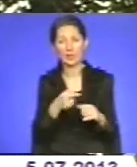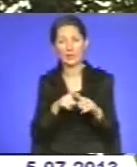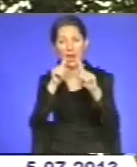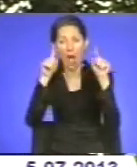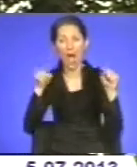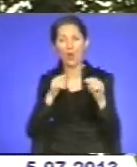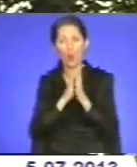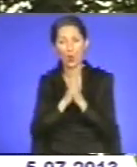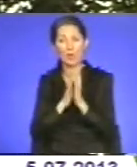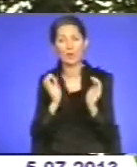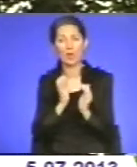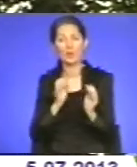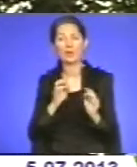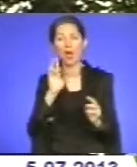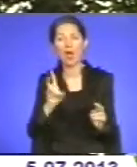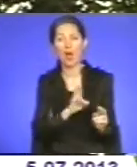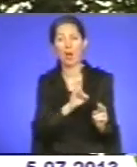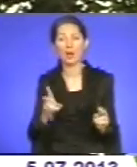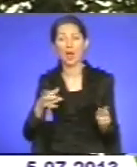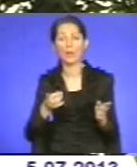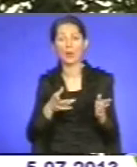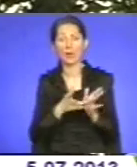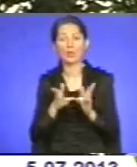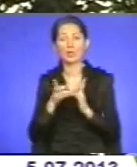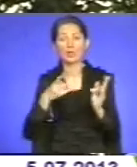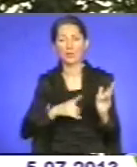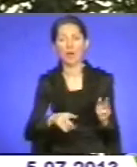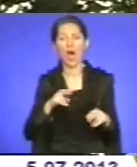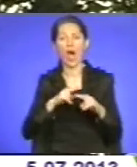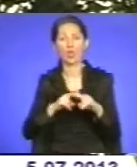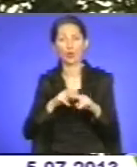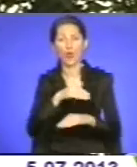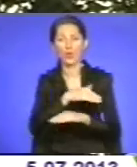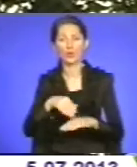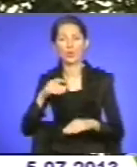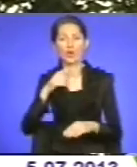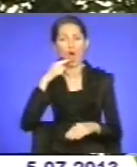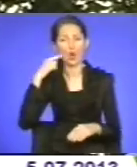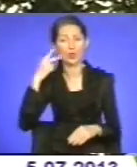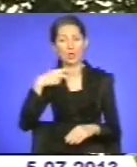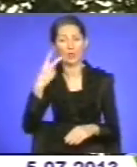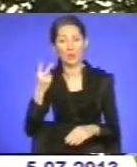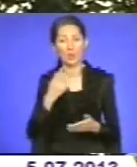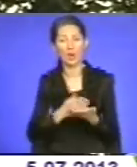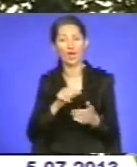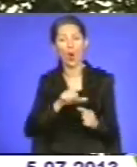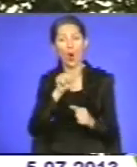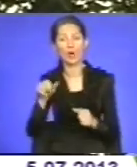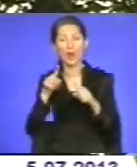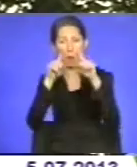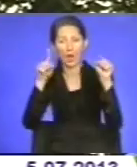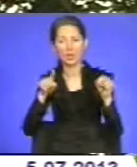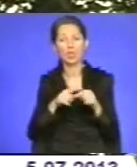у храмі Різдва Христового по вулиці Руській, 22. Є окрема ніша для цієї